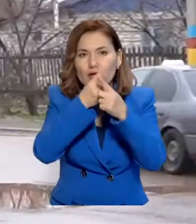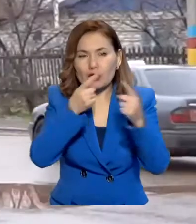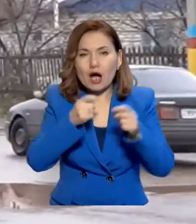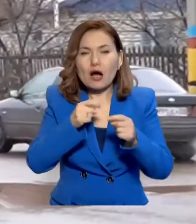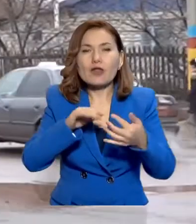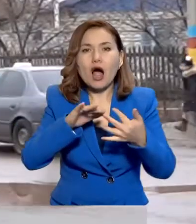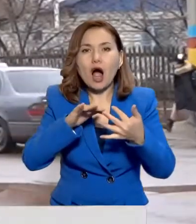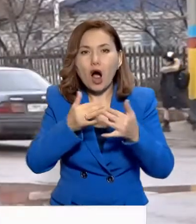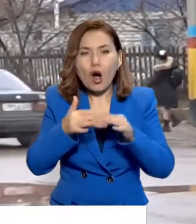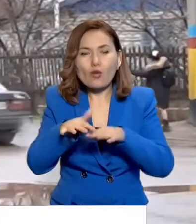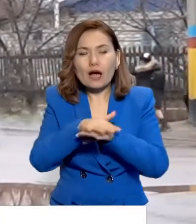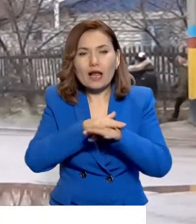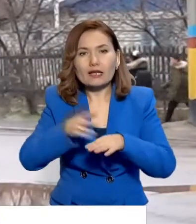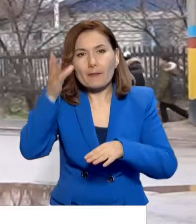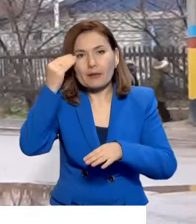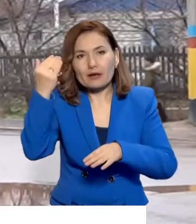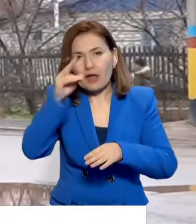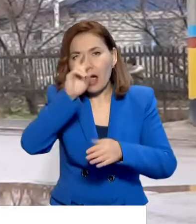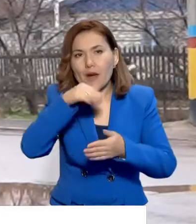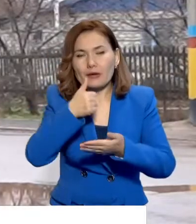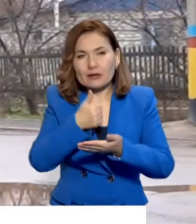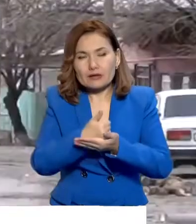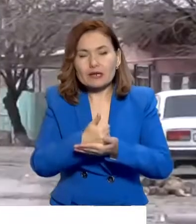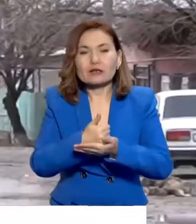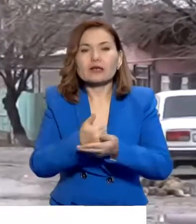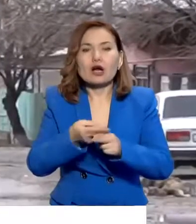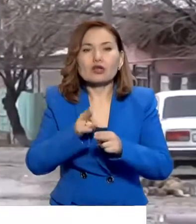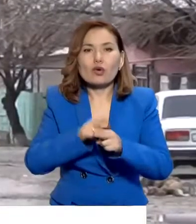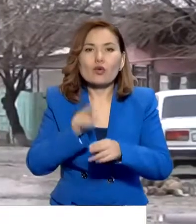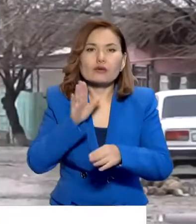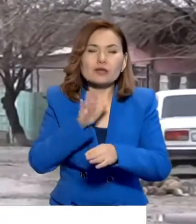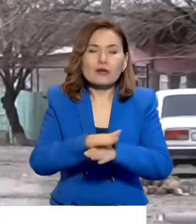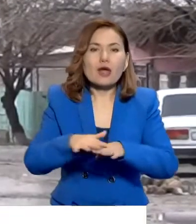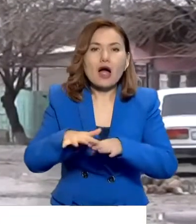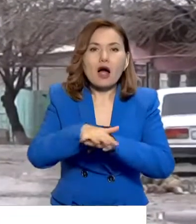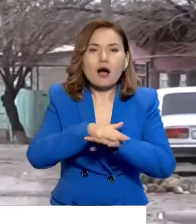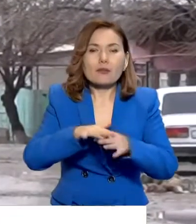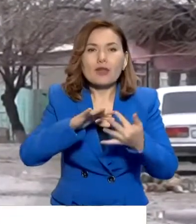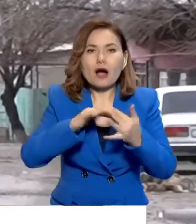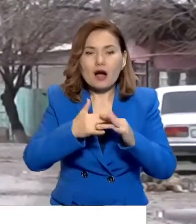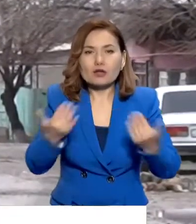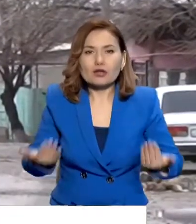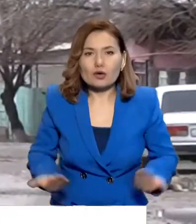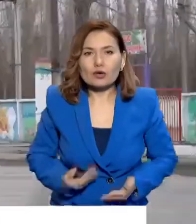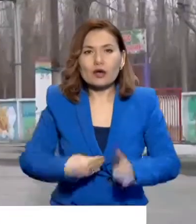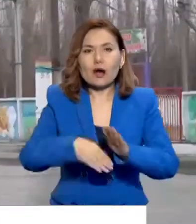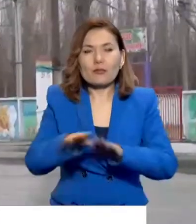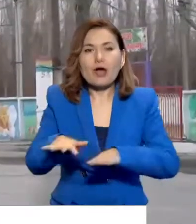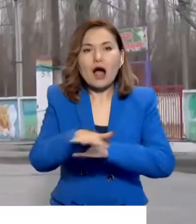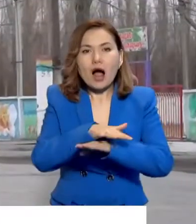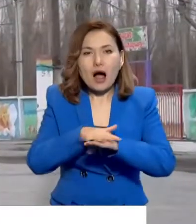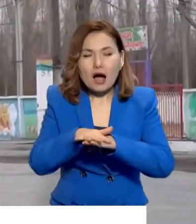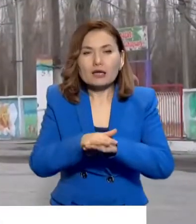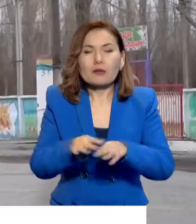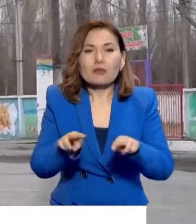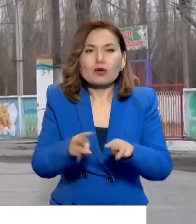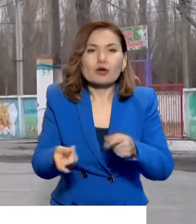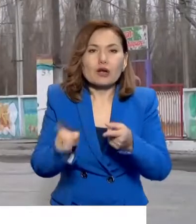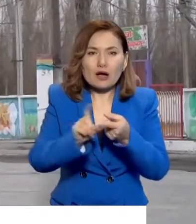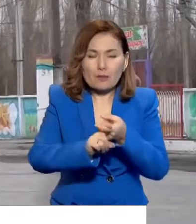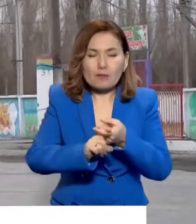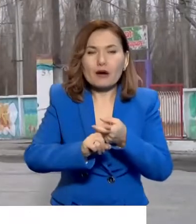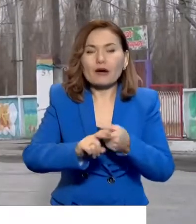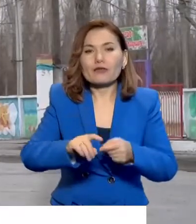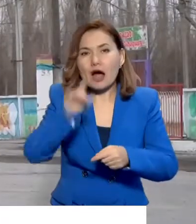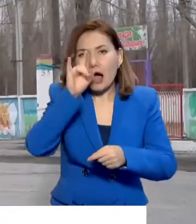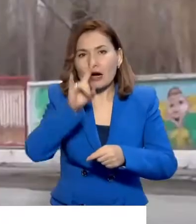пікірі. Мемлекет басшысының бастамалары тұрғындардың әл-ауқатын арттырып, өмірін жақсартуға ықпал етеді. Халықпен санасқан үкіметке елде қолдау